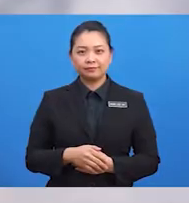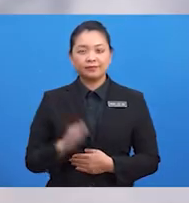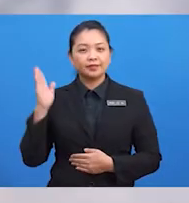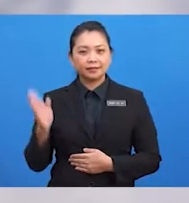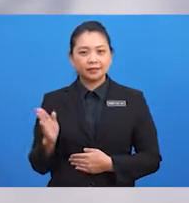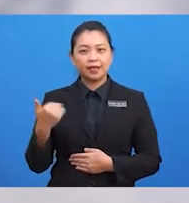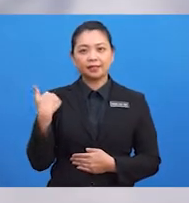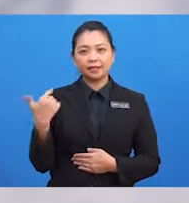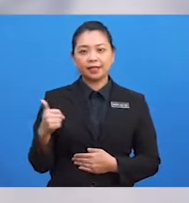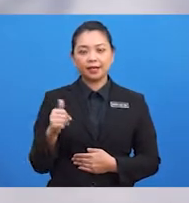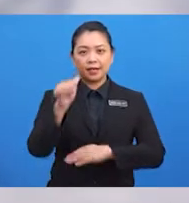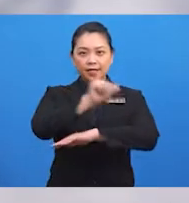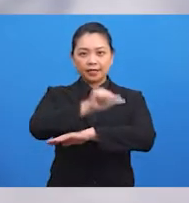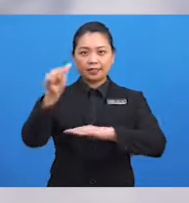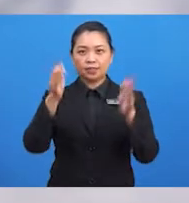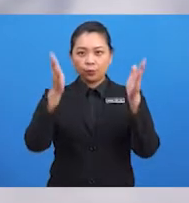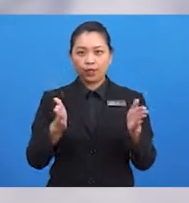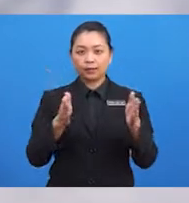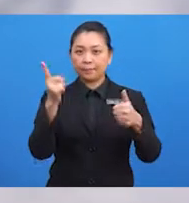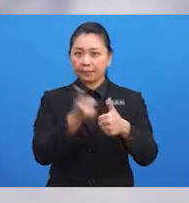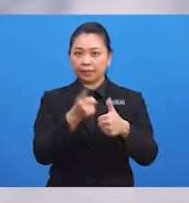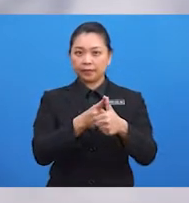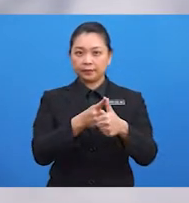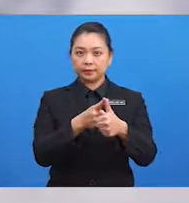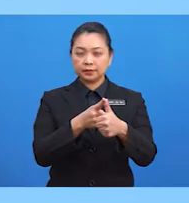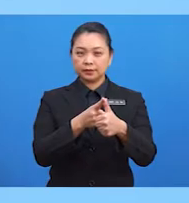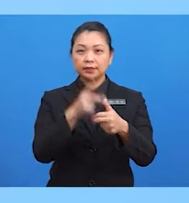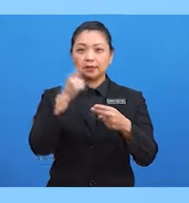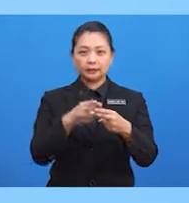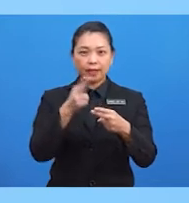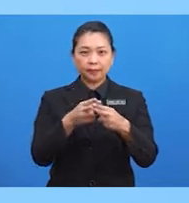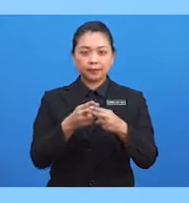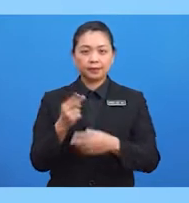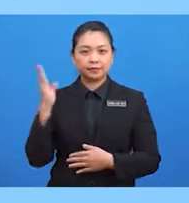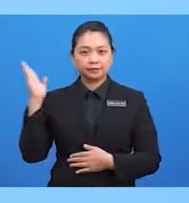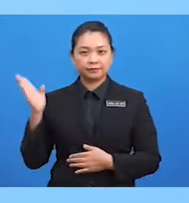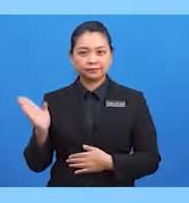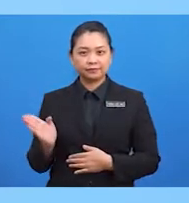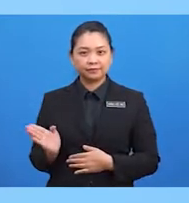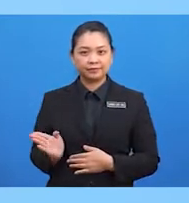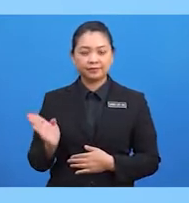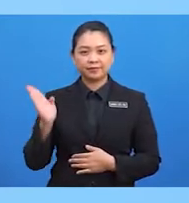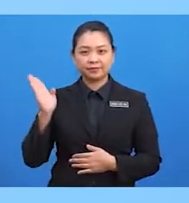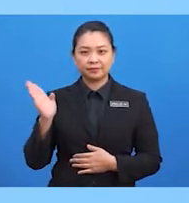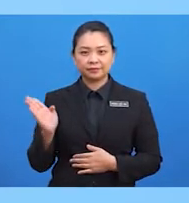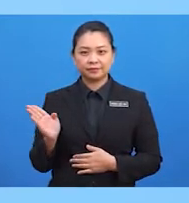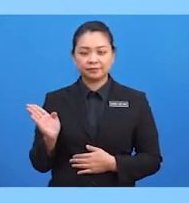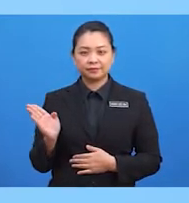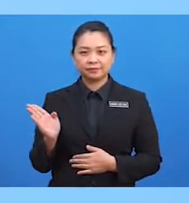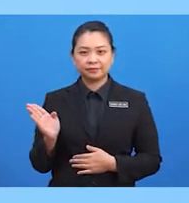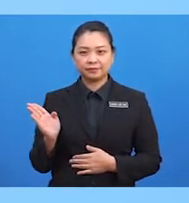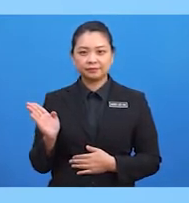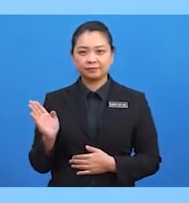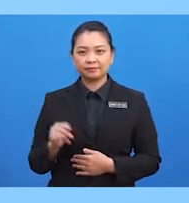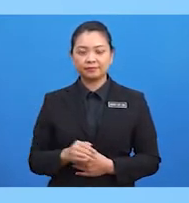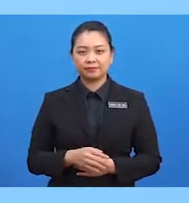Inilah angkasawan Malaysia yang pertama iaitu yang berbahagia Datuk Dr. Sheikh Muzaffar Syukur